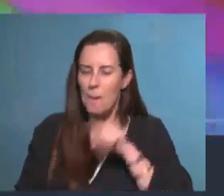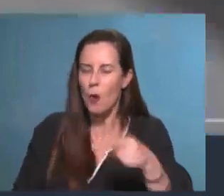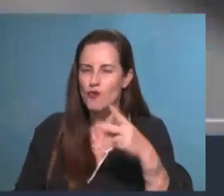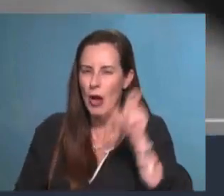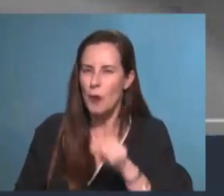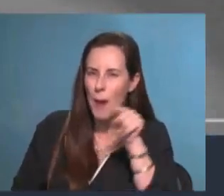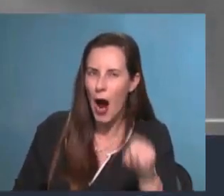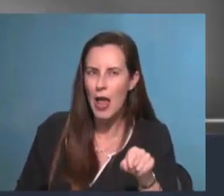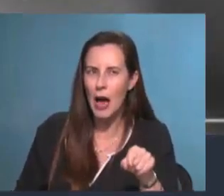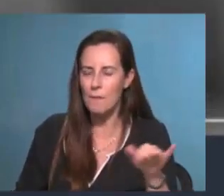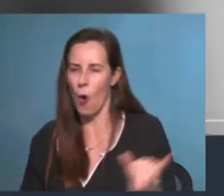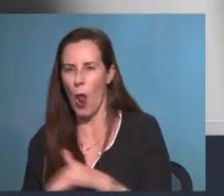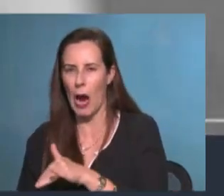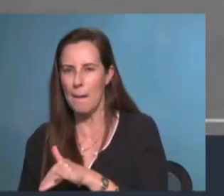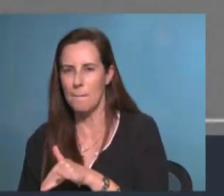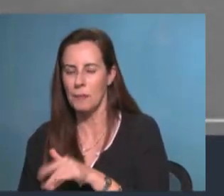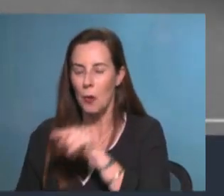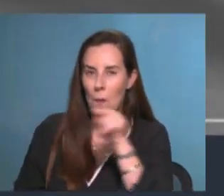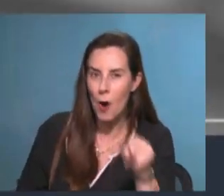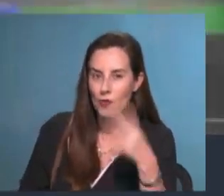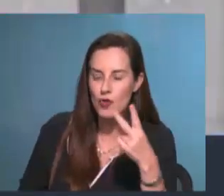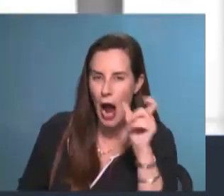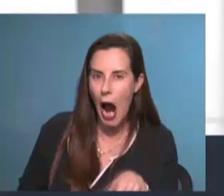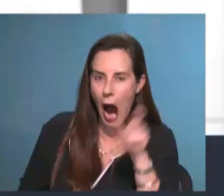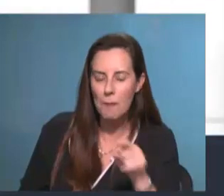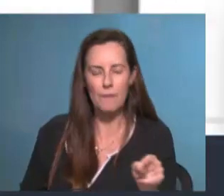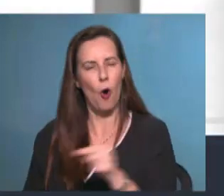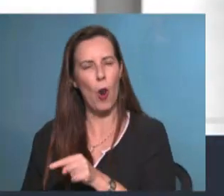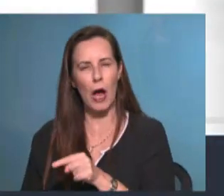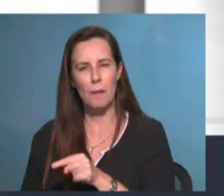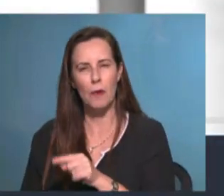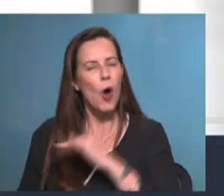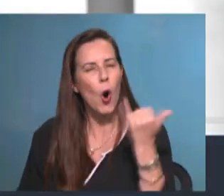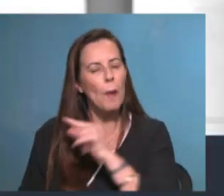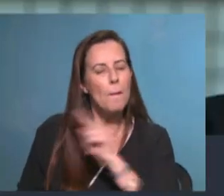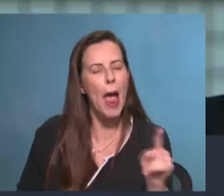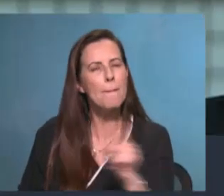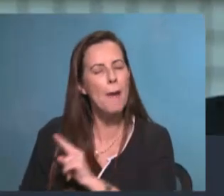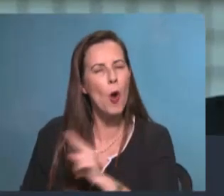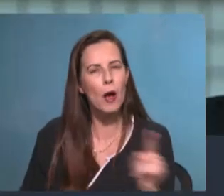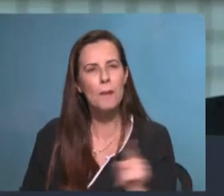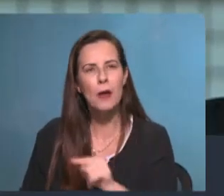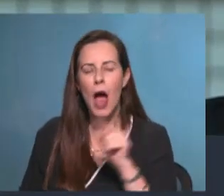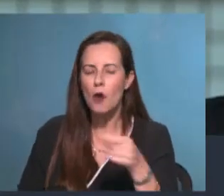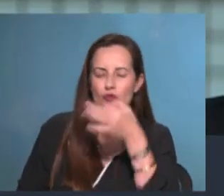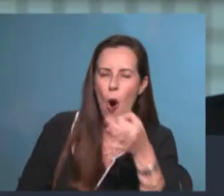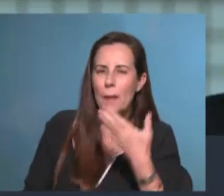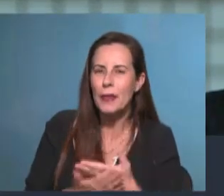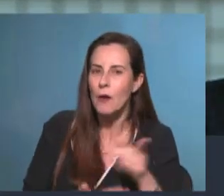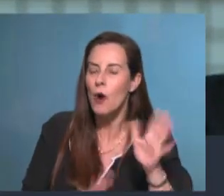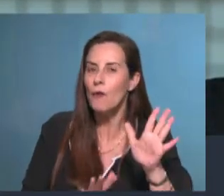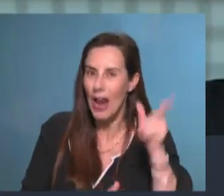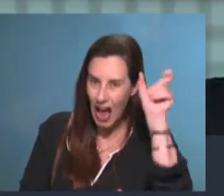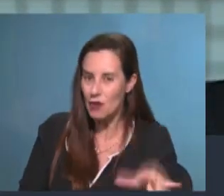אנשים והולכים. היו באים אליו שניים והולכים. כל פעם מישהו אחר, כן? היו מתייעצים איתו, והיה לו מאוד